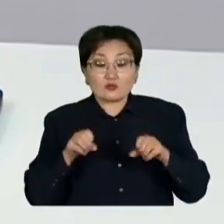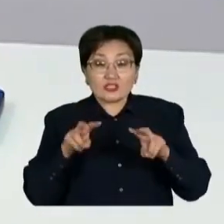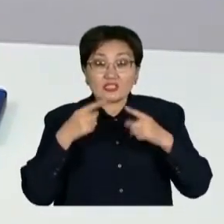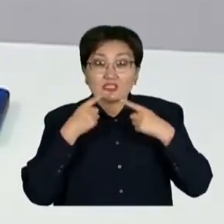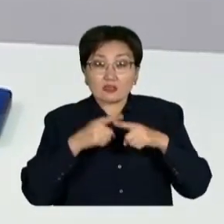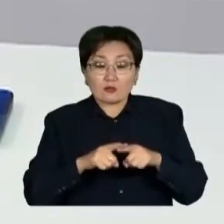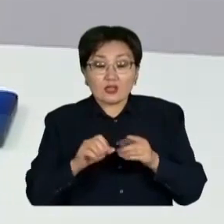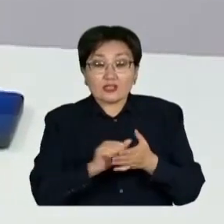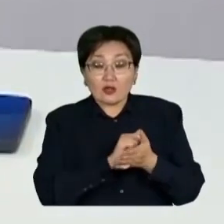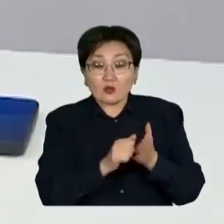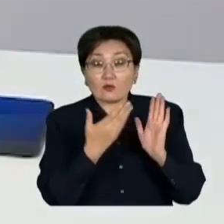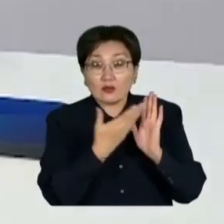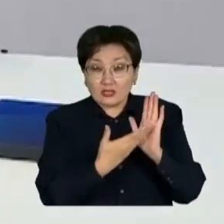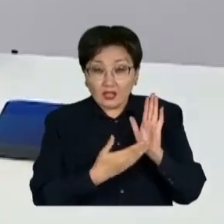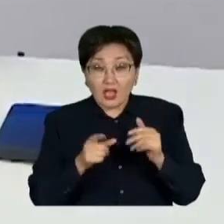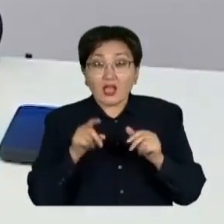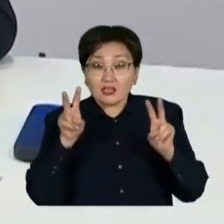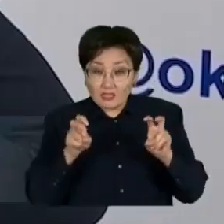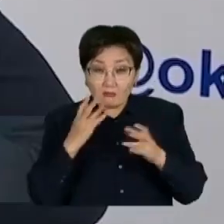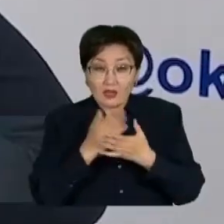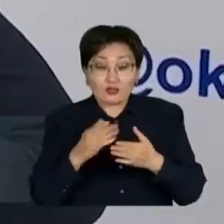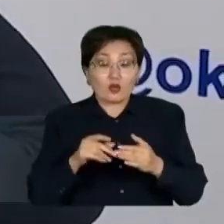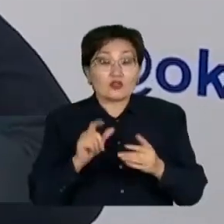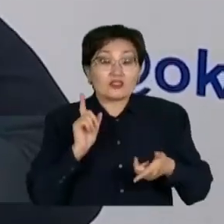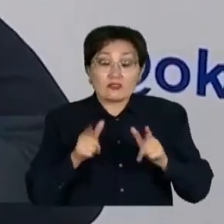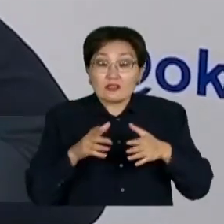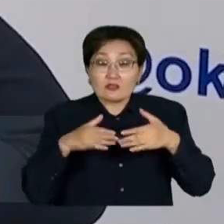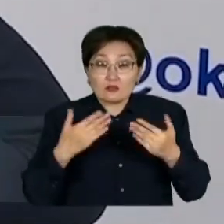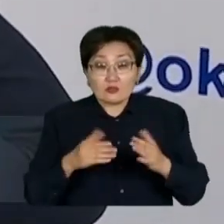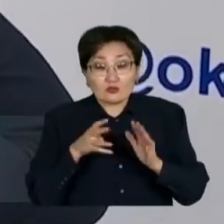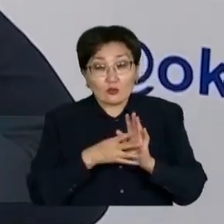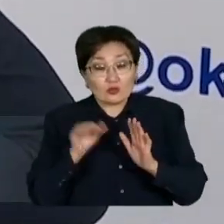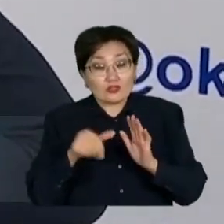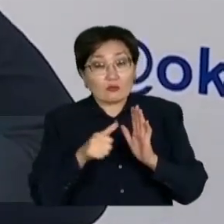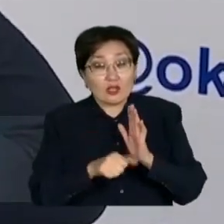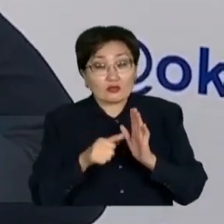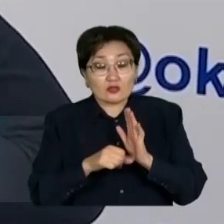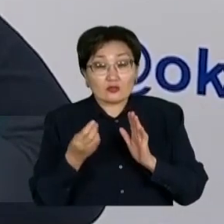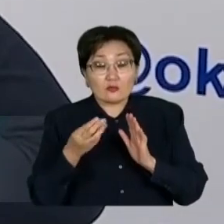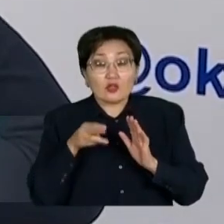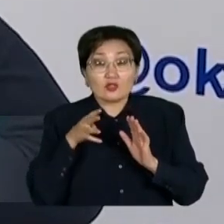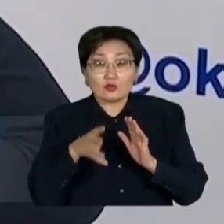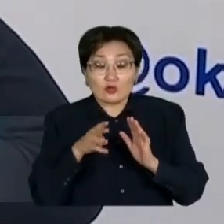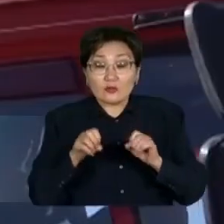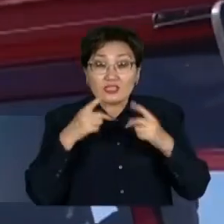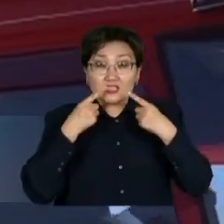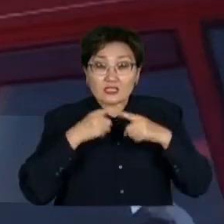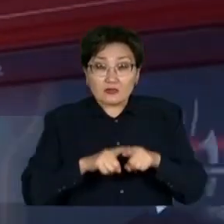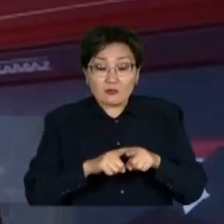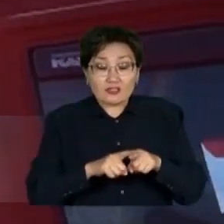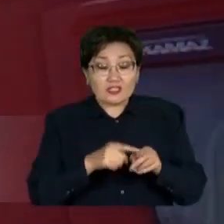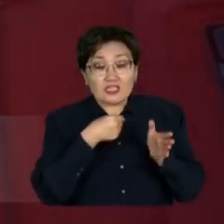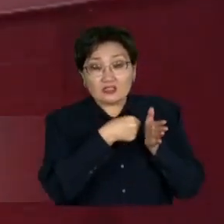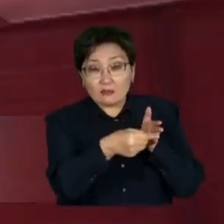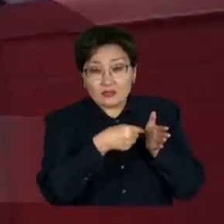техниканың қағазы түрінде аты бар да заты жоқ. 9600 техниканың 4000 техникасын біз есептен шығардық. Ауыл